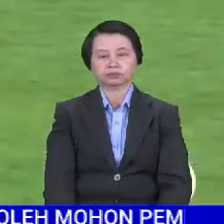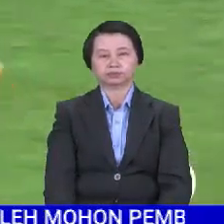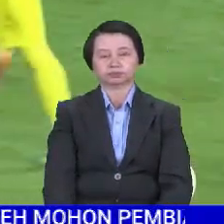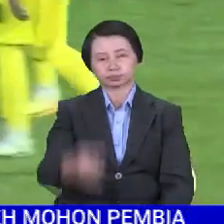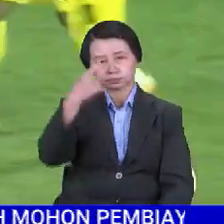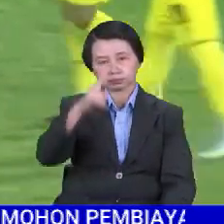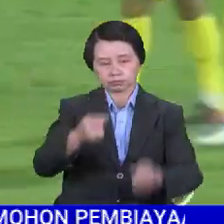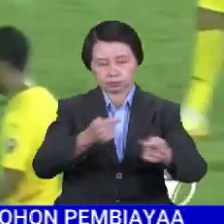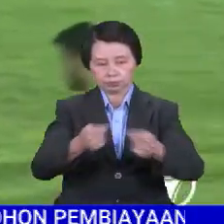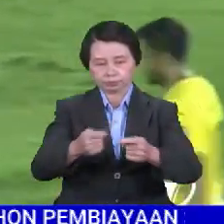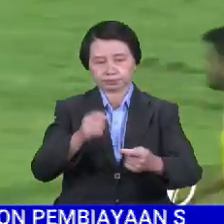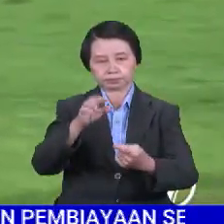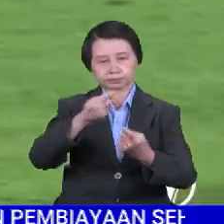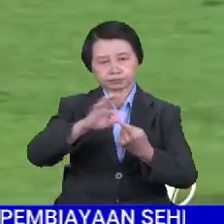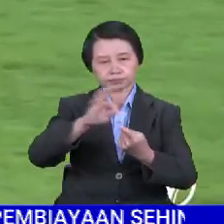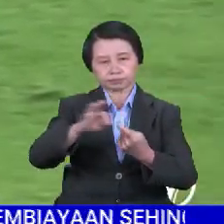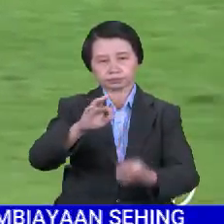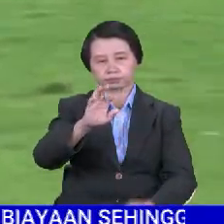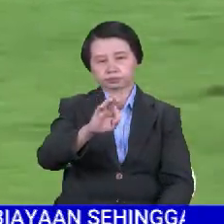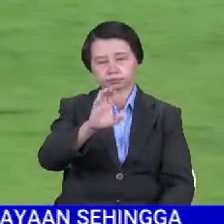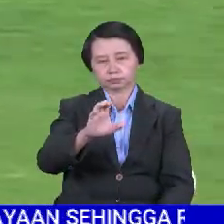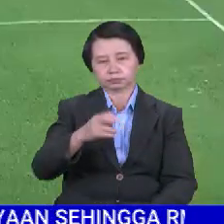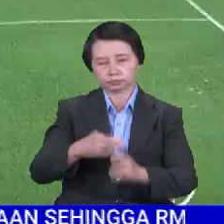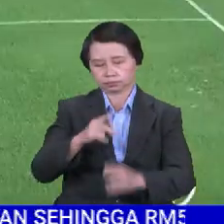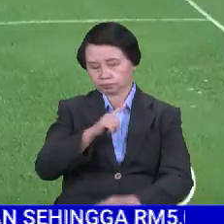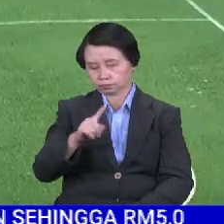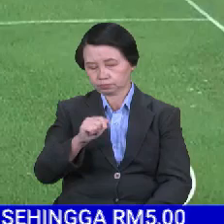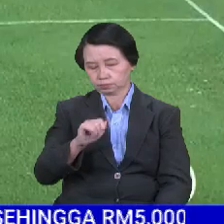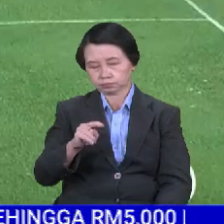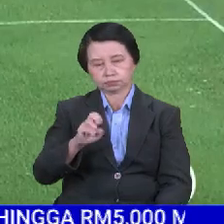Sementara itu, bagi pengendali Penang FC, Zainal Abidin Hassan,